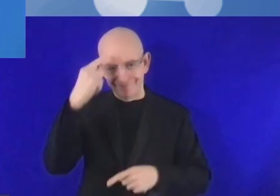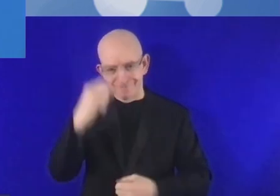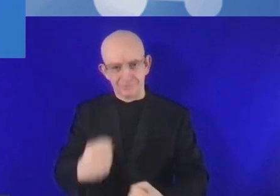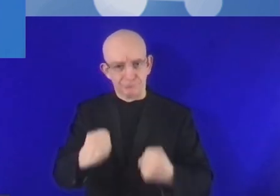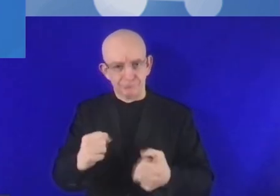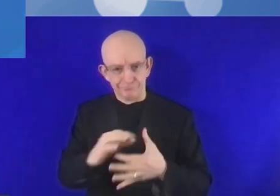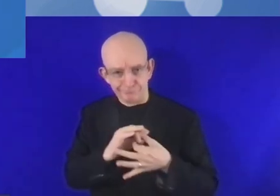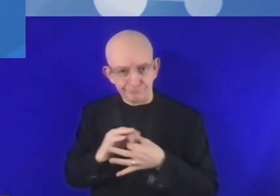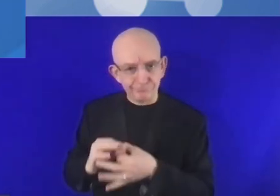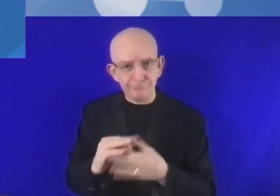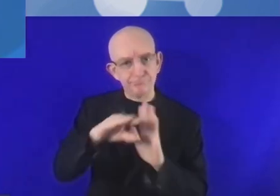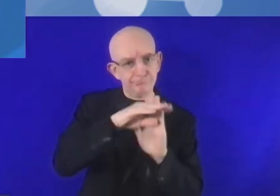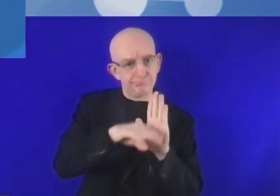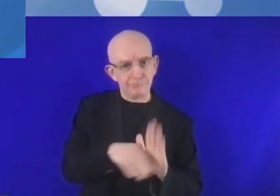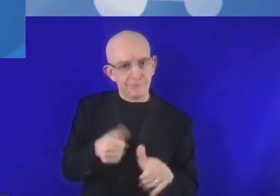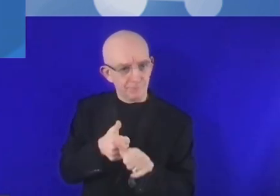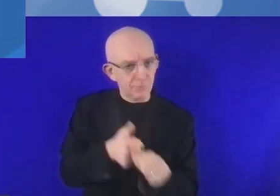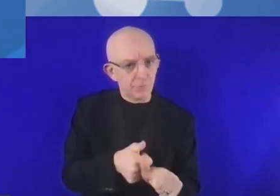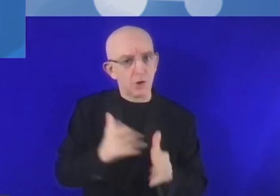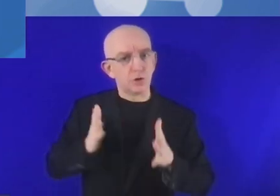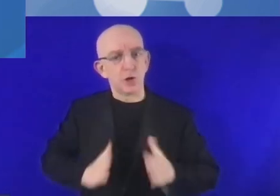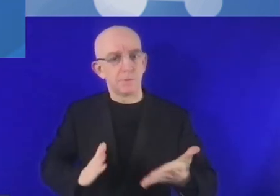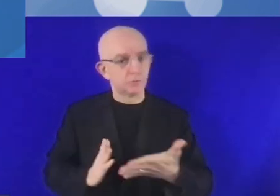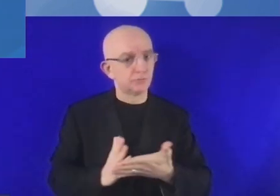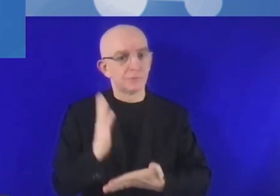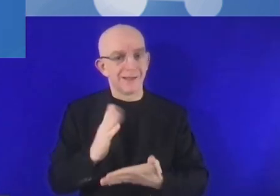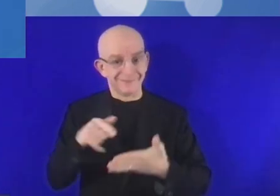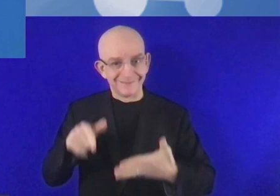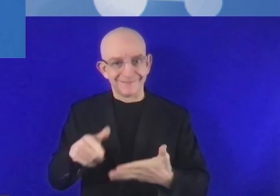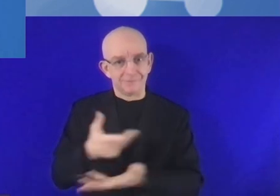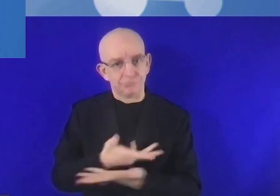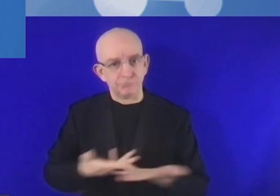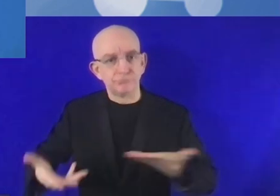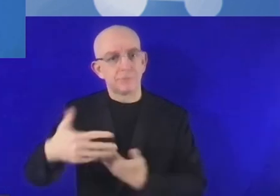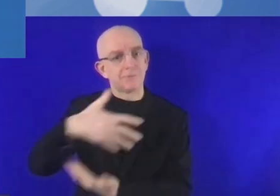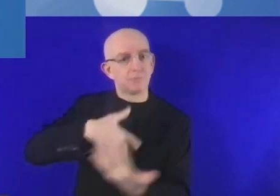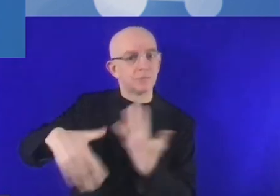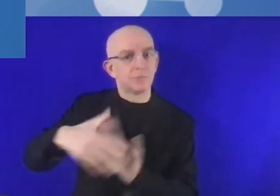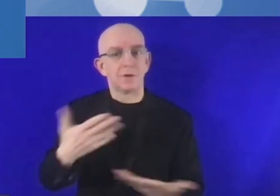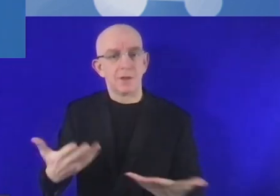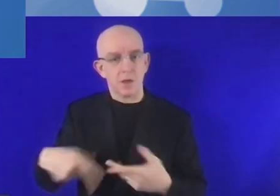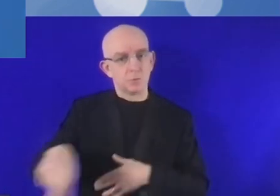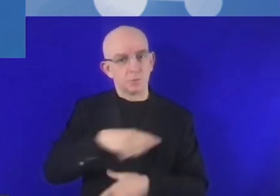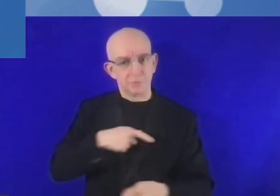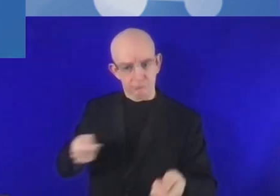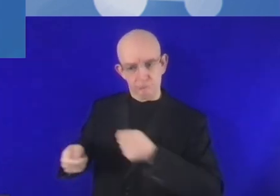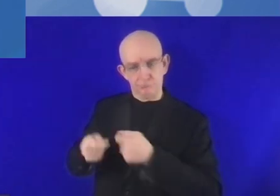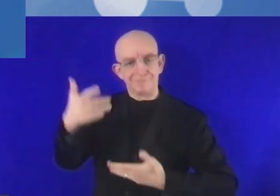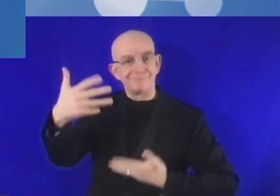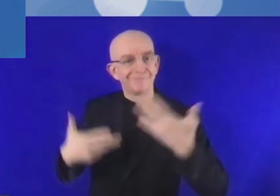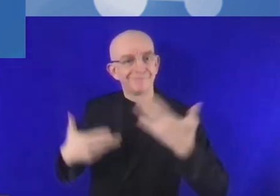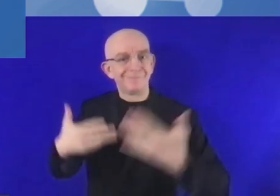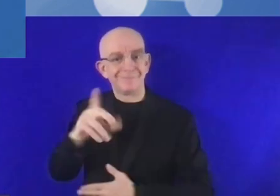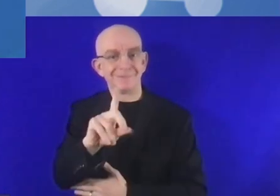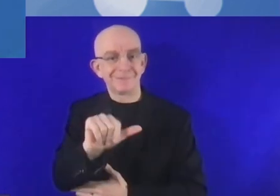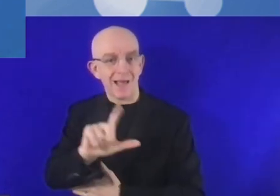wolności, odzyskując kontrolę nad naszymi danymi, zwalczając dezinformację i mowę nienawiści, a także poprzez podłączenie wszystkich